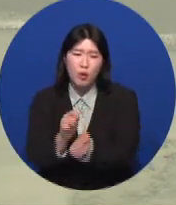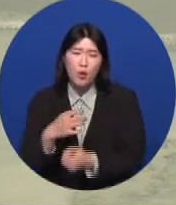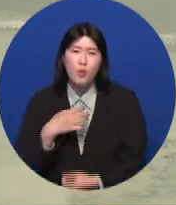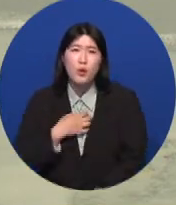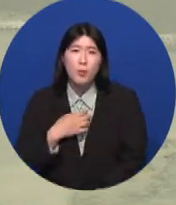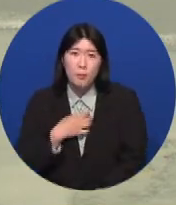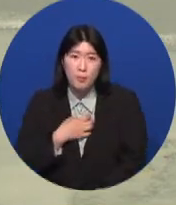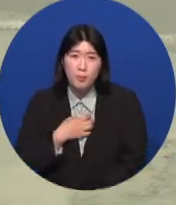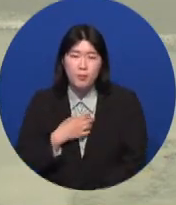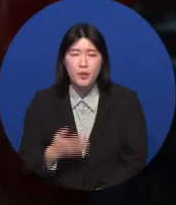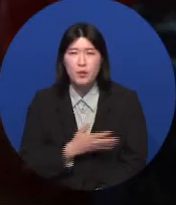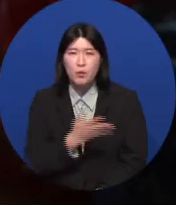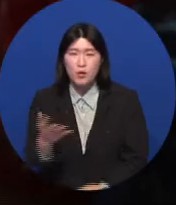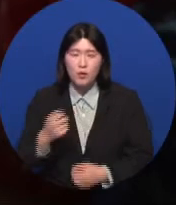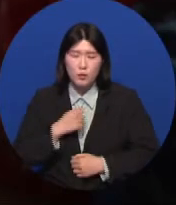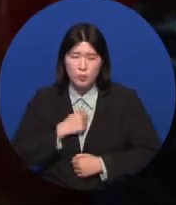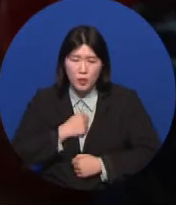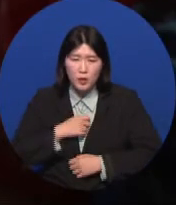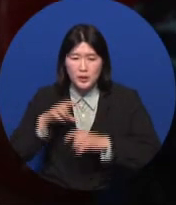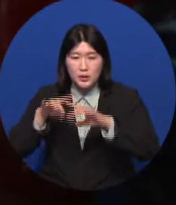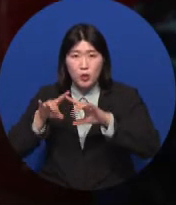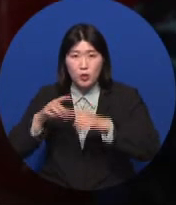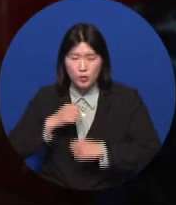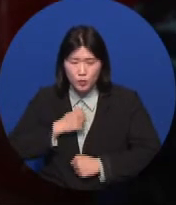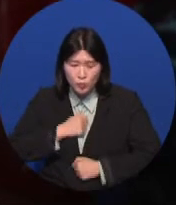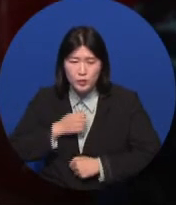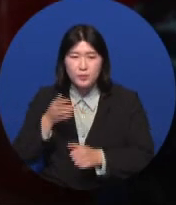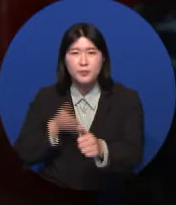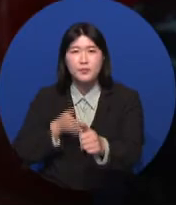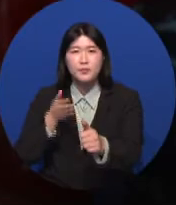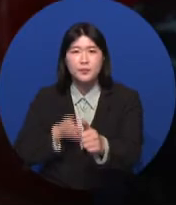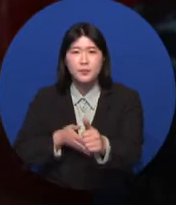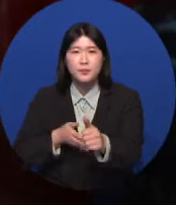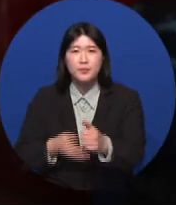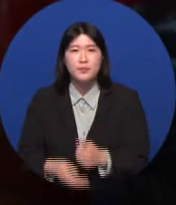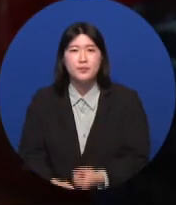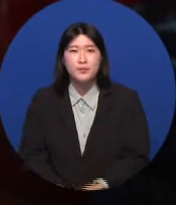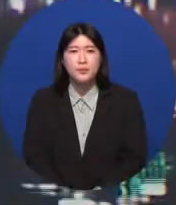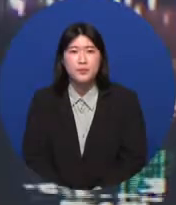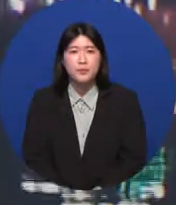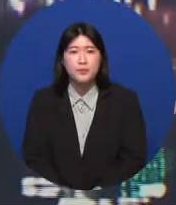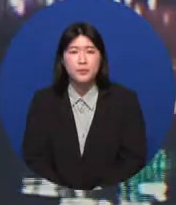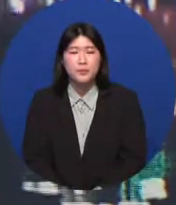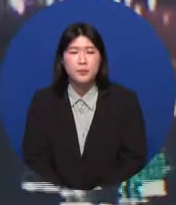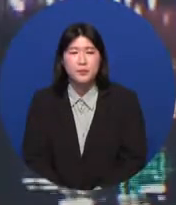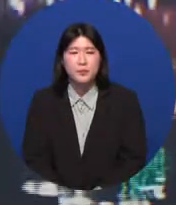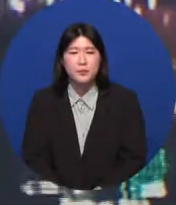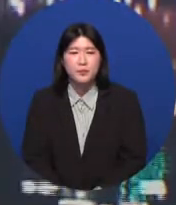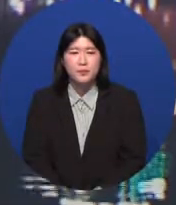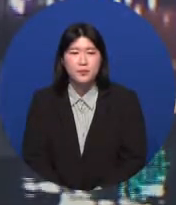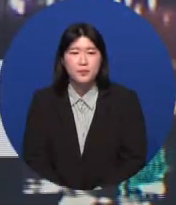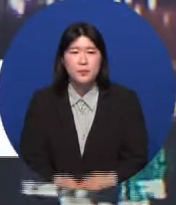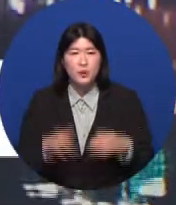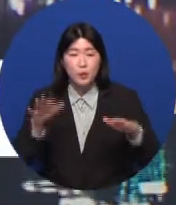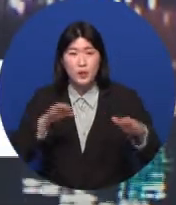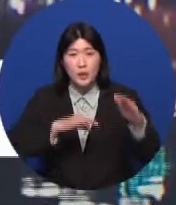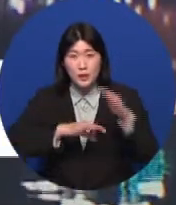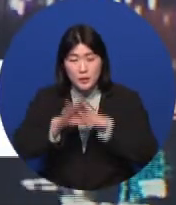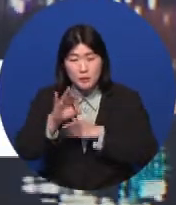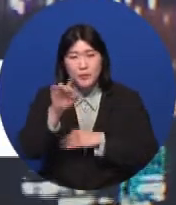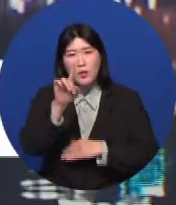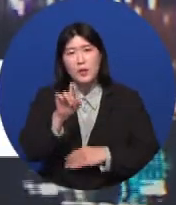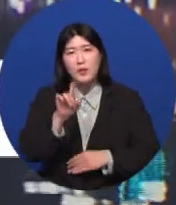잇따르고 있다며 전열기 사욕에 더욱 주의를 장부 했습니다 오늘 오전 11시 반쯤